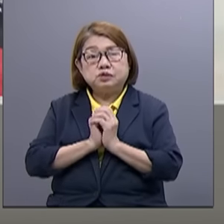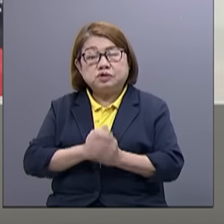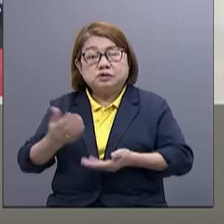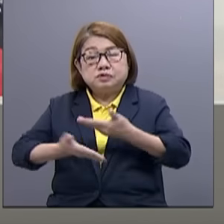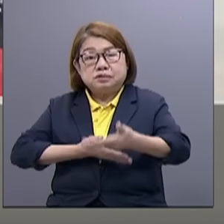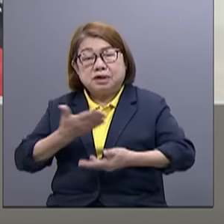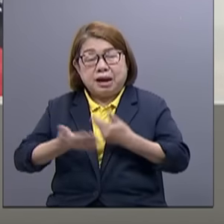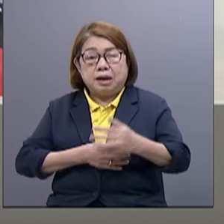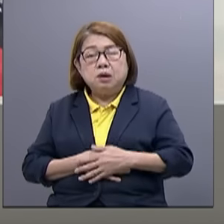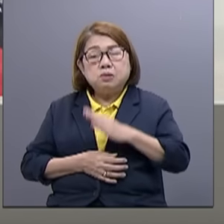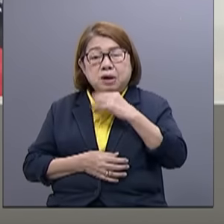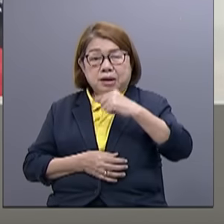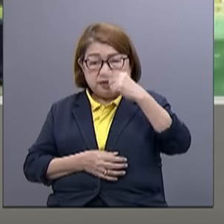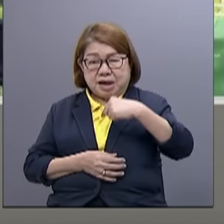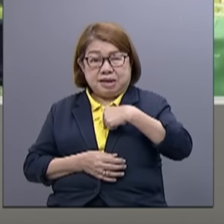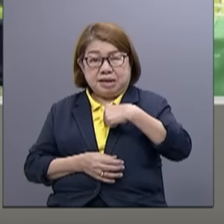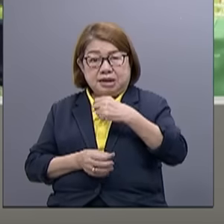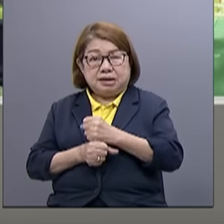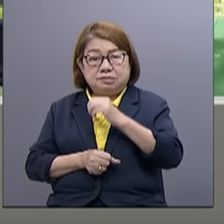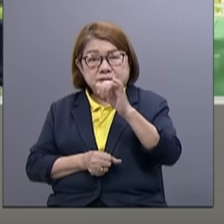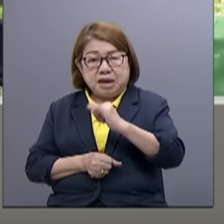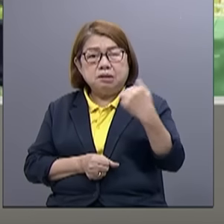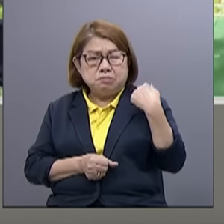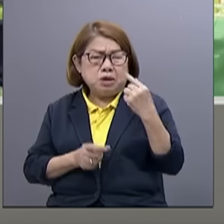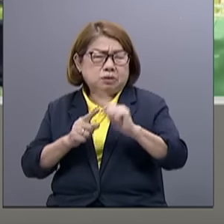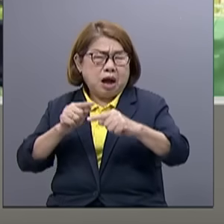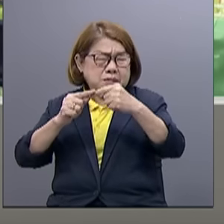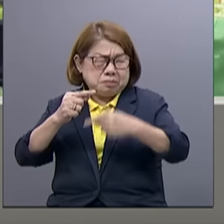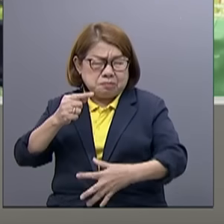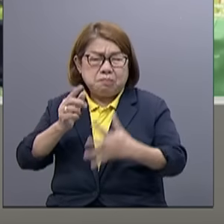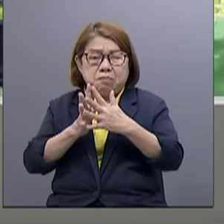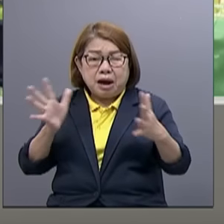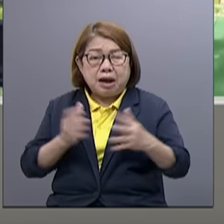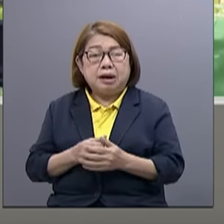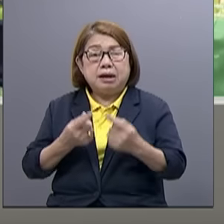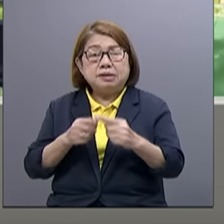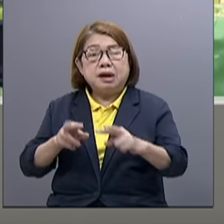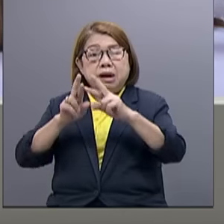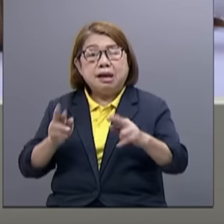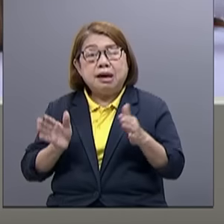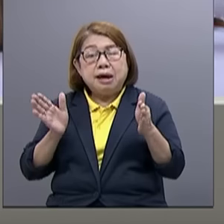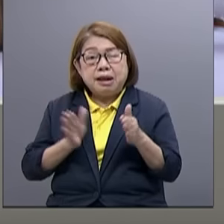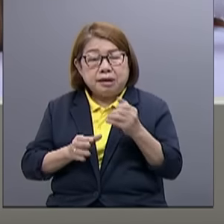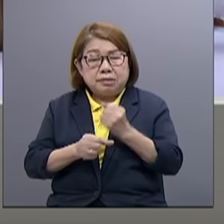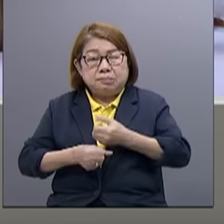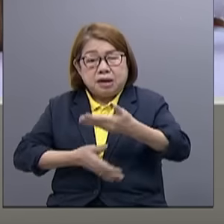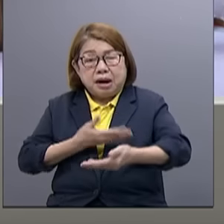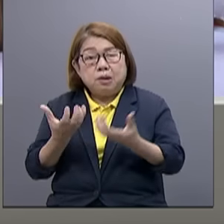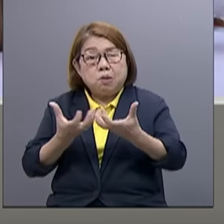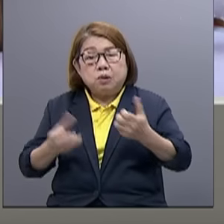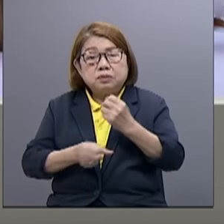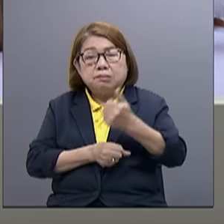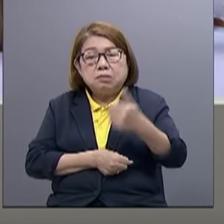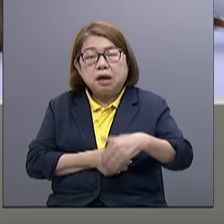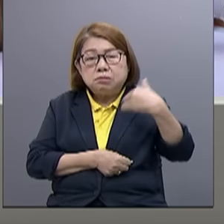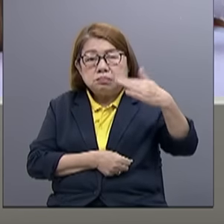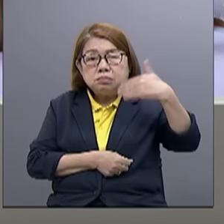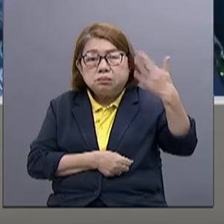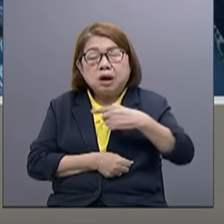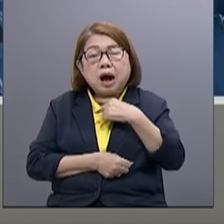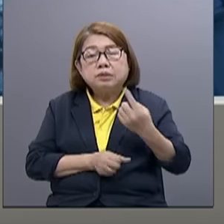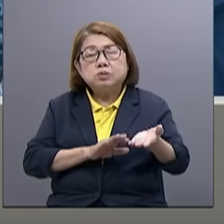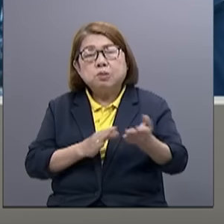ได้ทำไม่ได้ปรับตัวมันมีอีกหลายเรื่องเลยทีเดียวค่ะและเมื่อ SME ผลิตสินค้าขายไม่ได้ต้องปิดตัวลงไปคนงานตกงานก